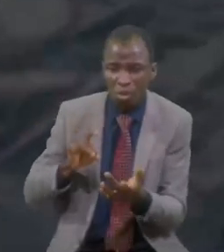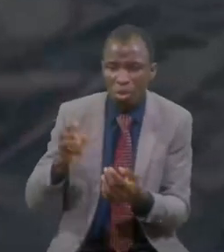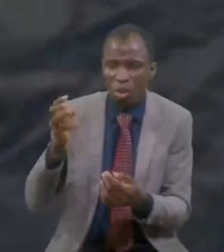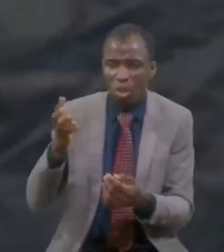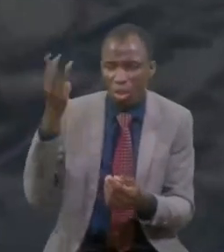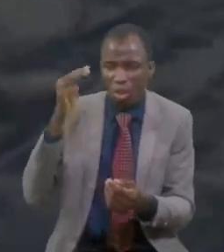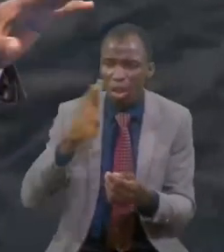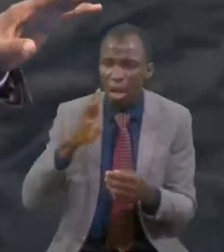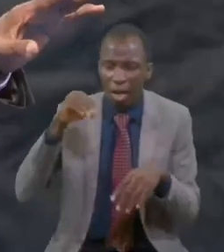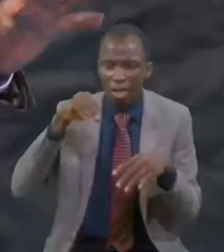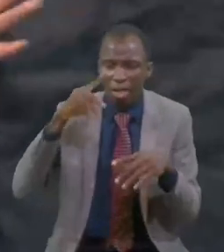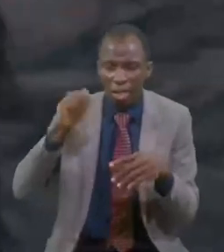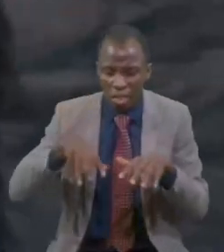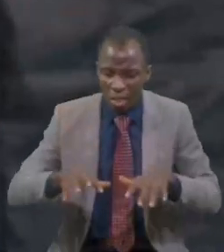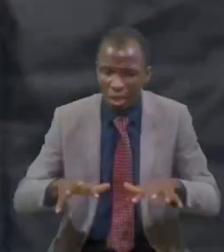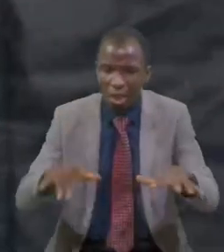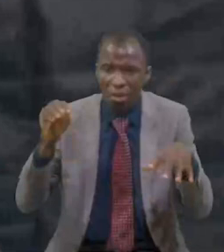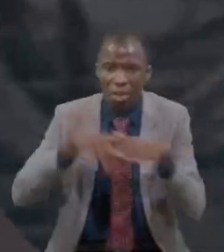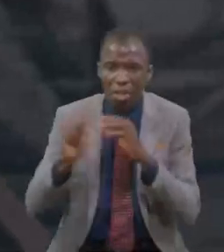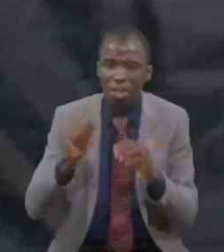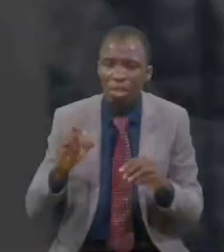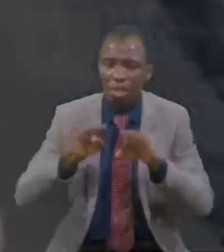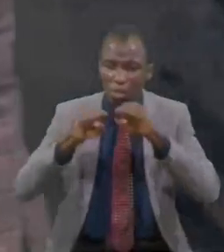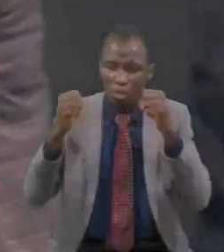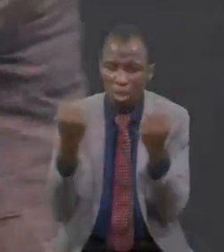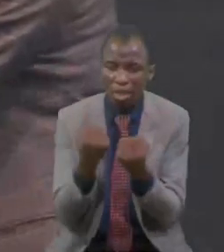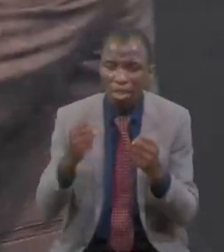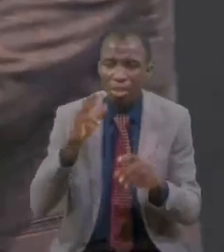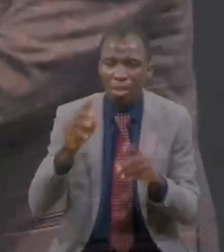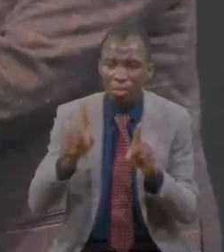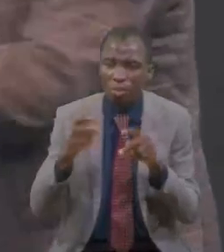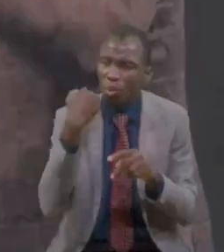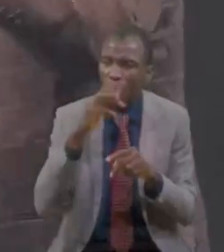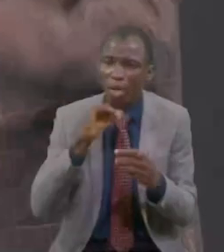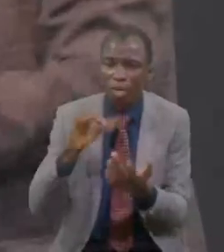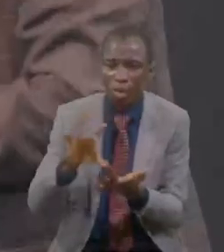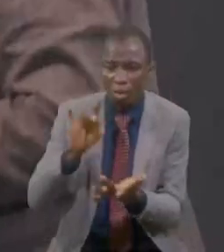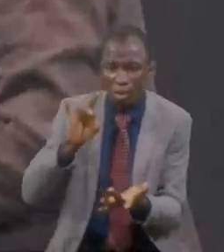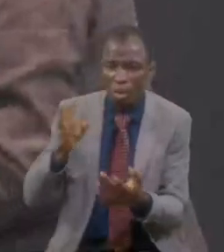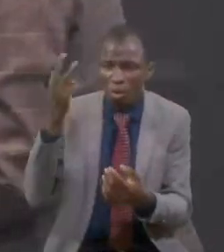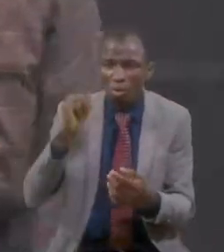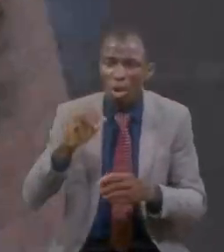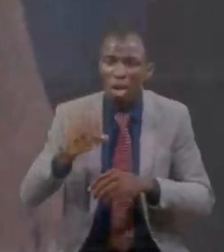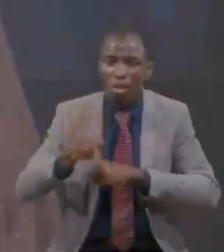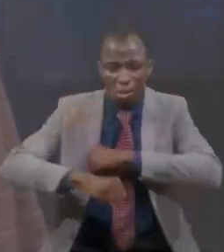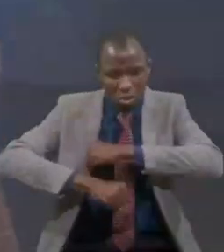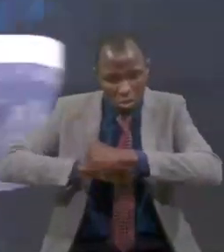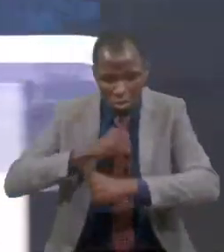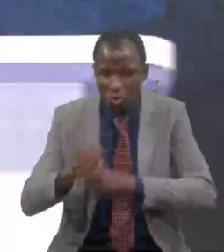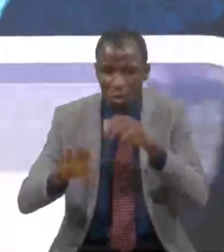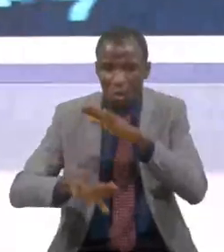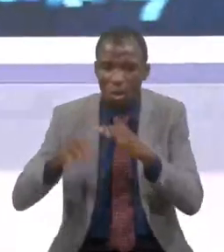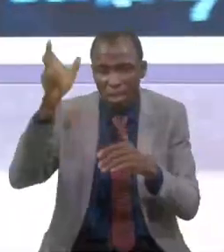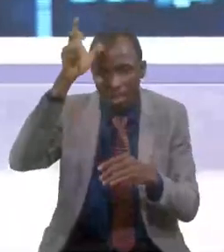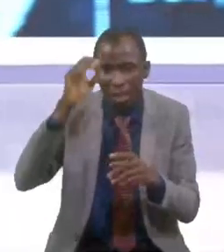avec la foule ils sont dans la communauté les gens qui ne sont pas élus ils sont opprimés par le diable les